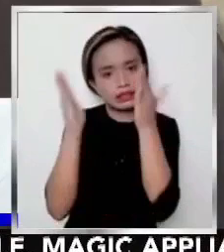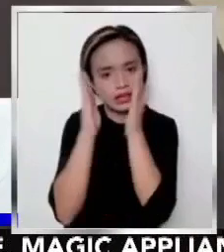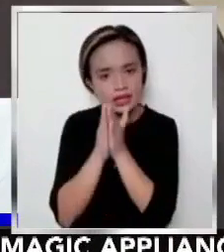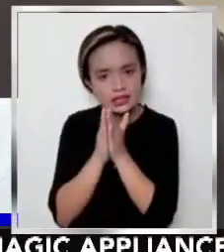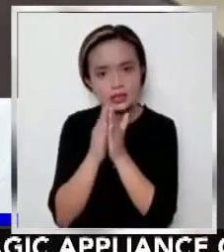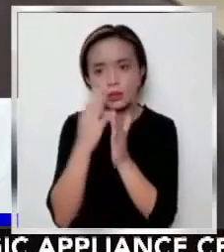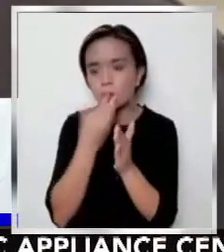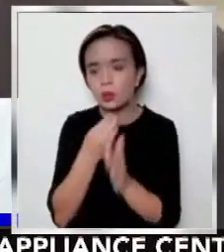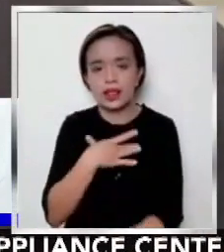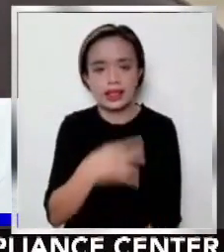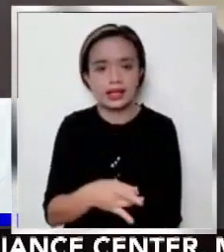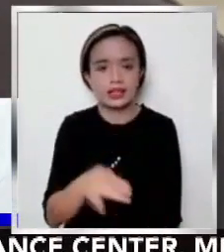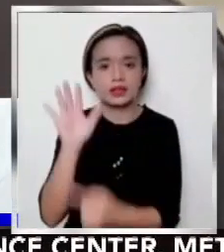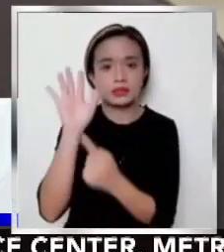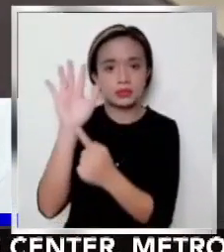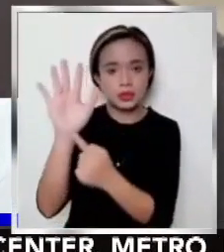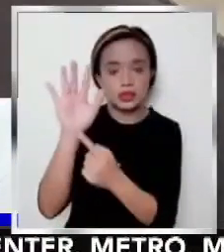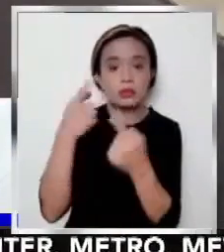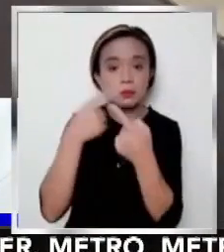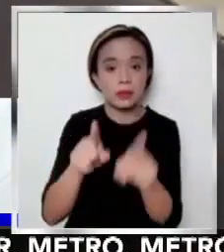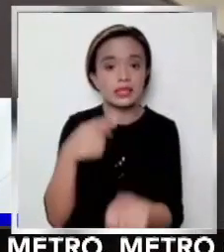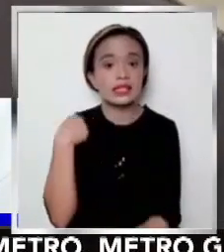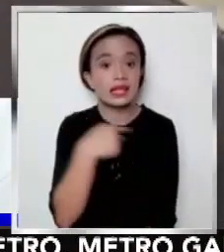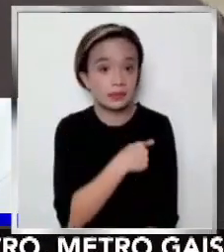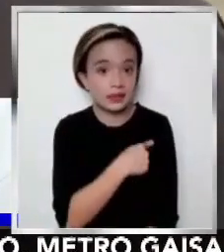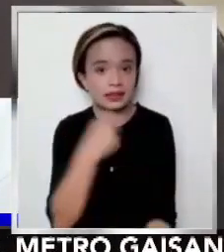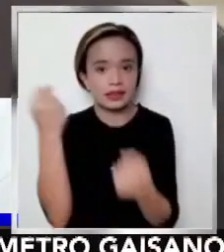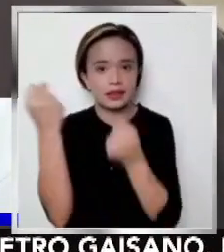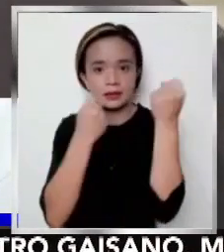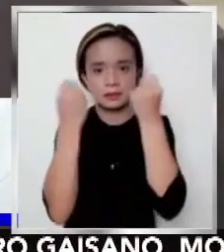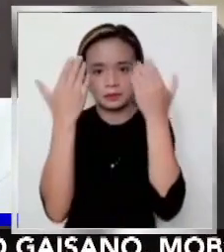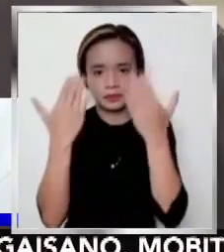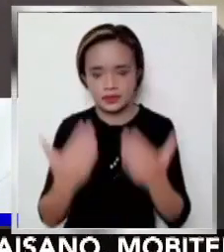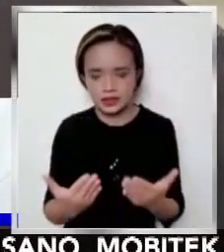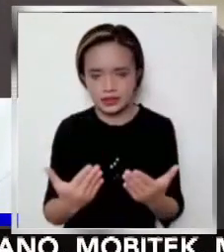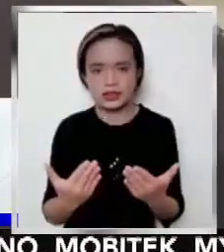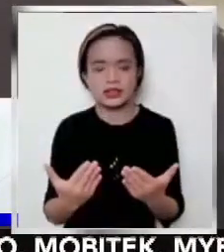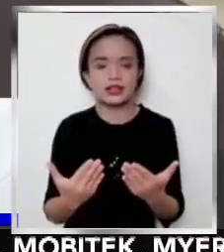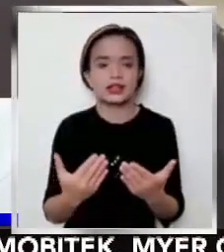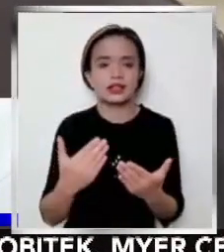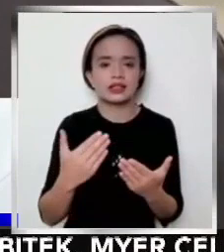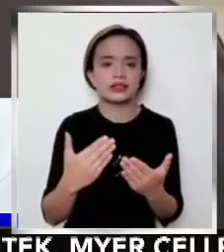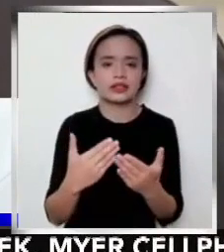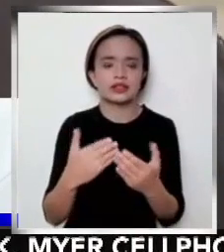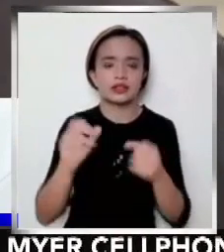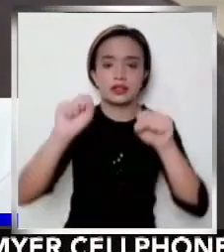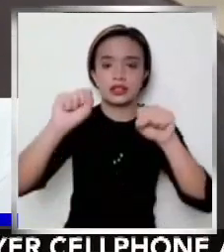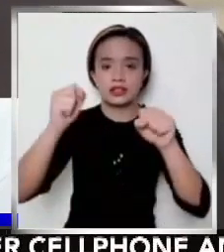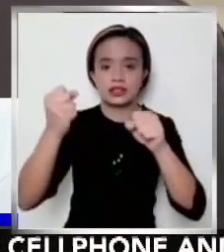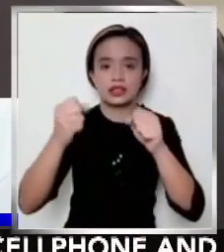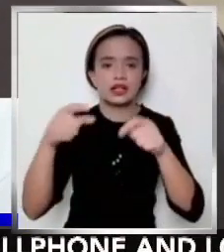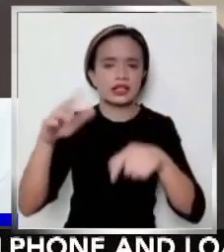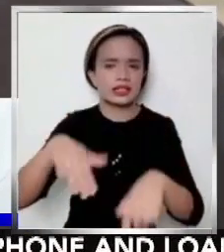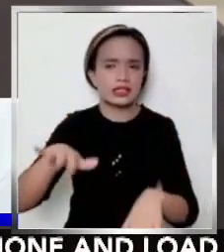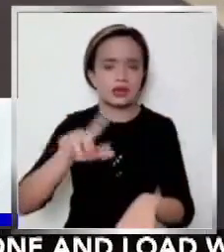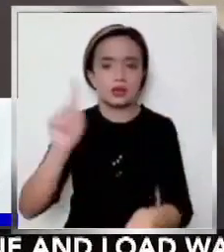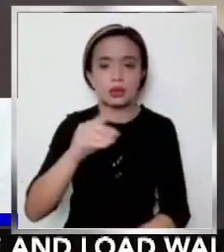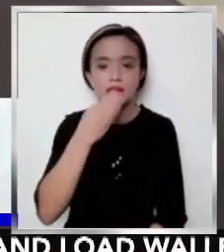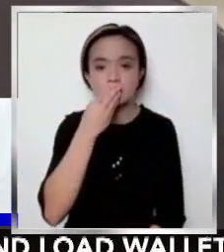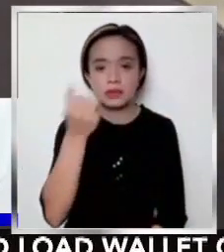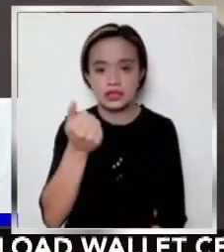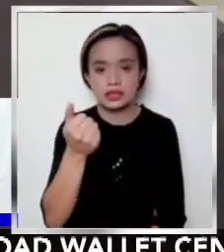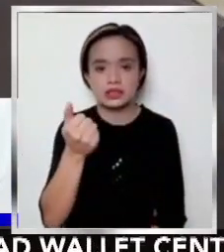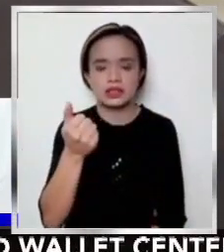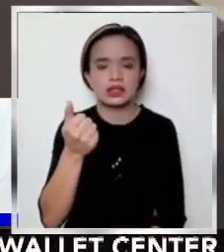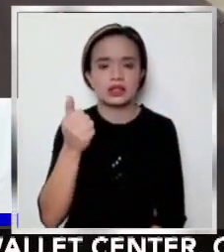but at least from our end po, as our drivers know, as a platform, their best or their well-being, the